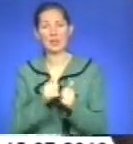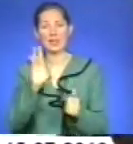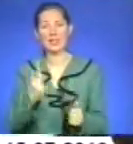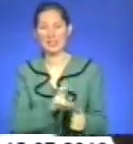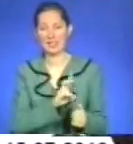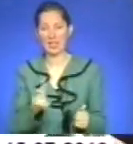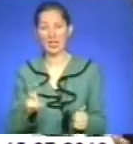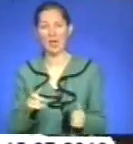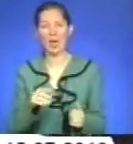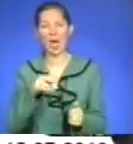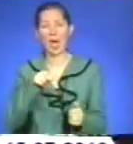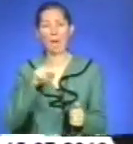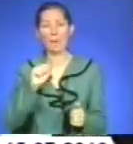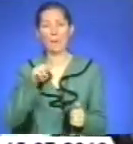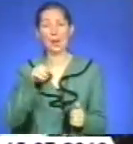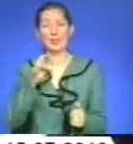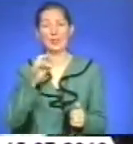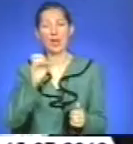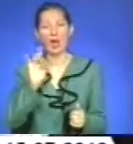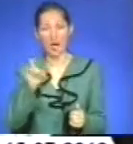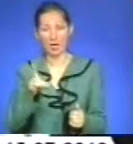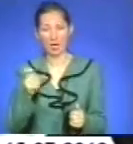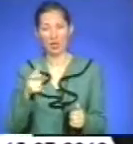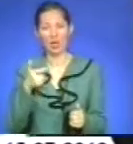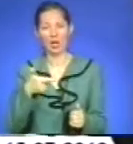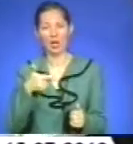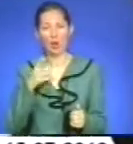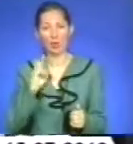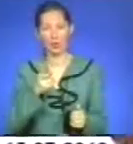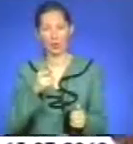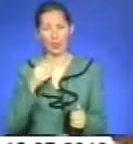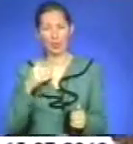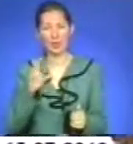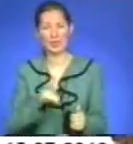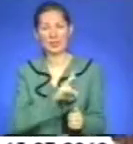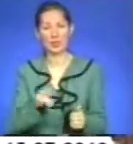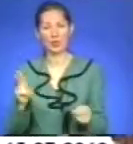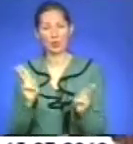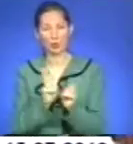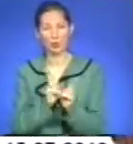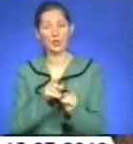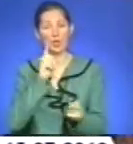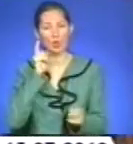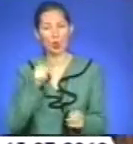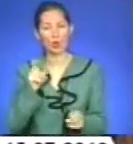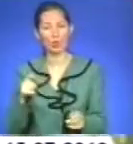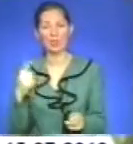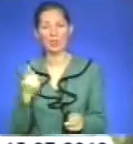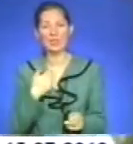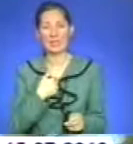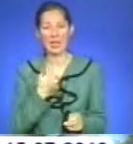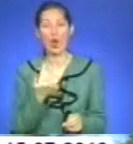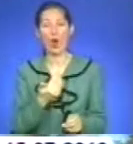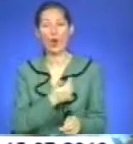найперше патріарх Української греко-католицької церкви зустрівся з молоддю. Найперше, я би хотів усім